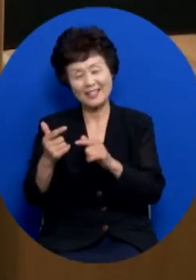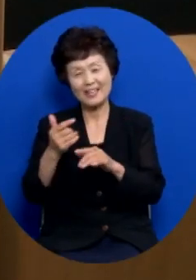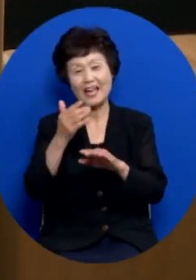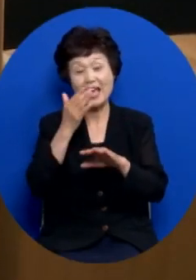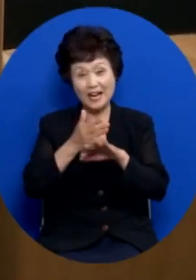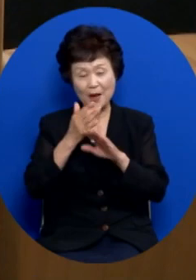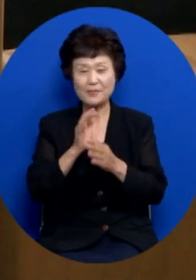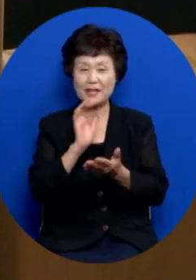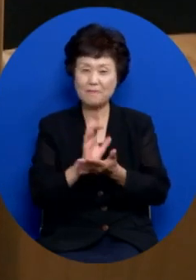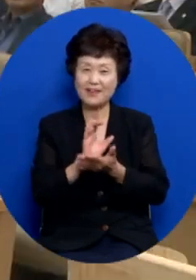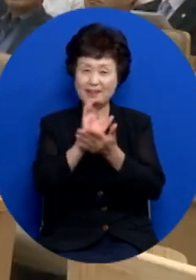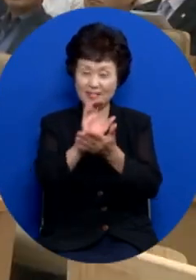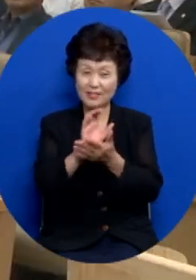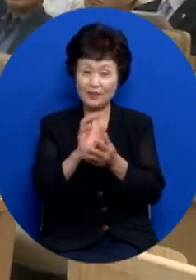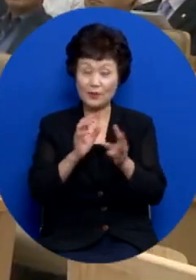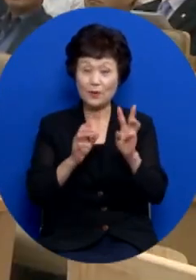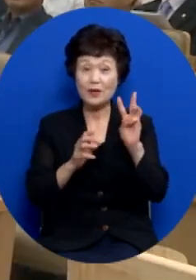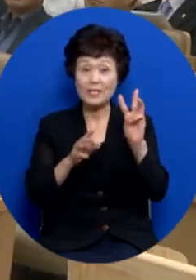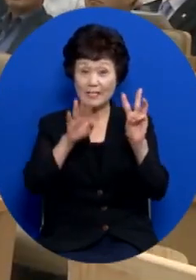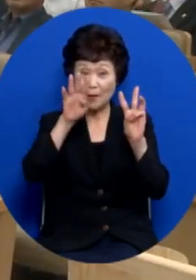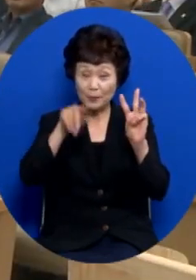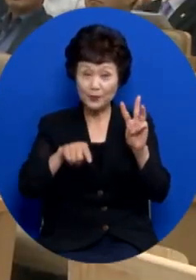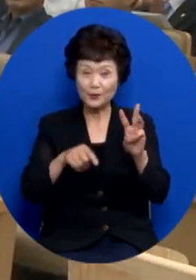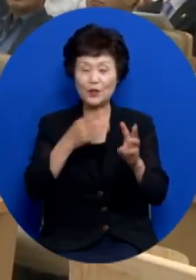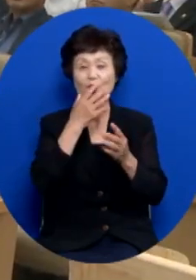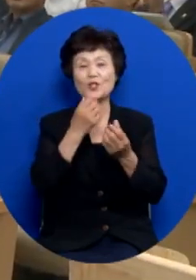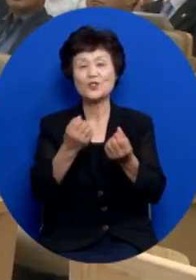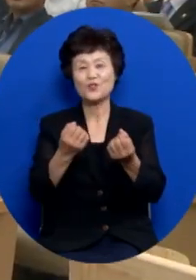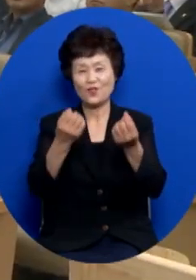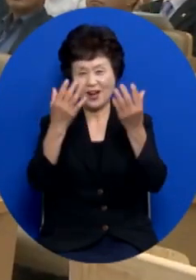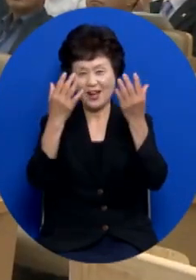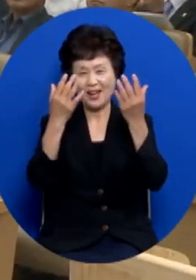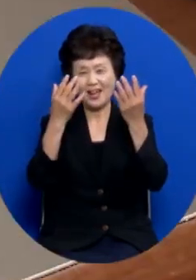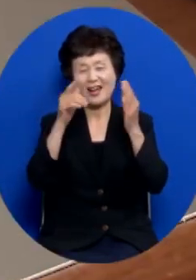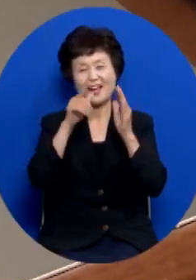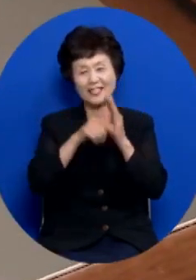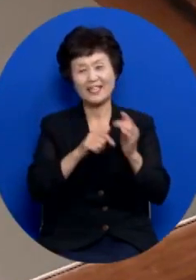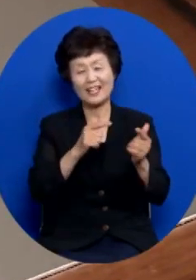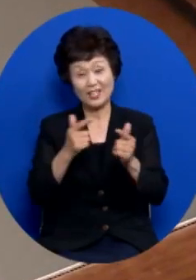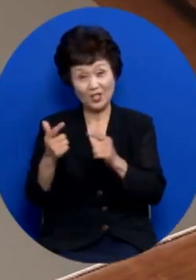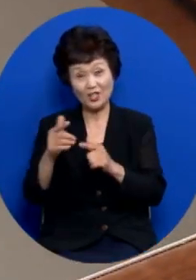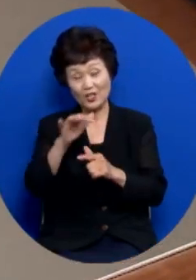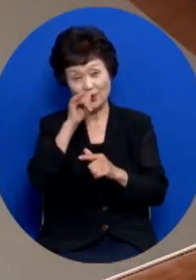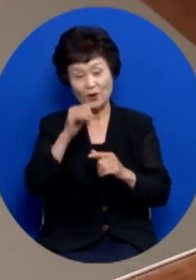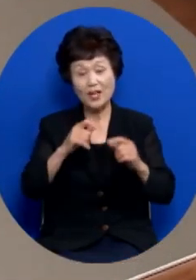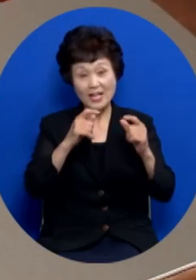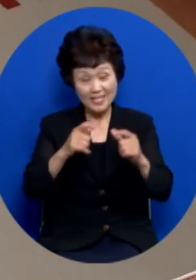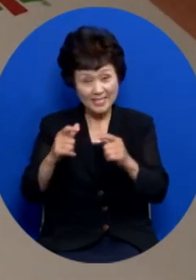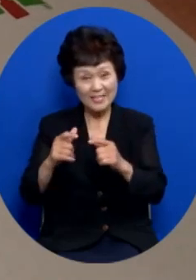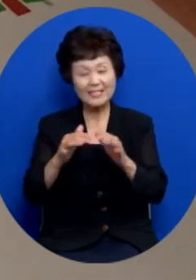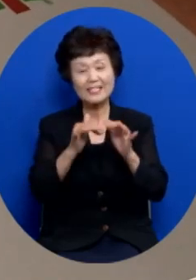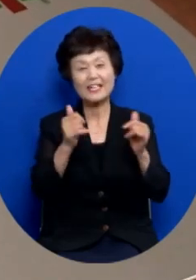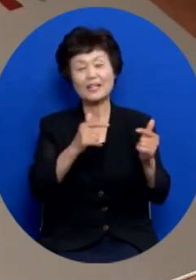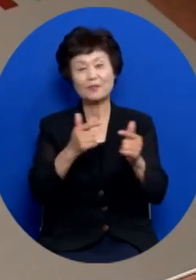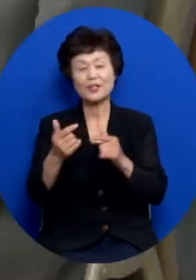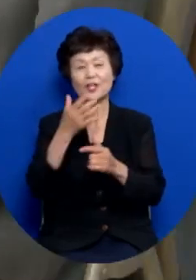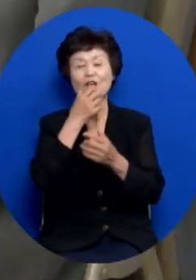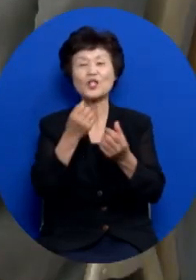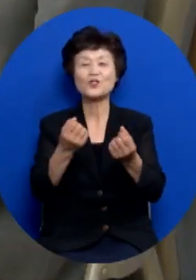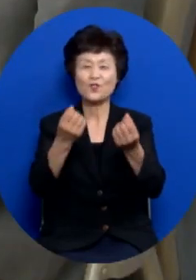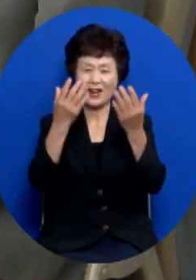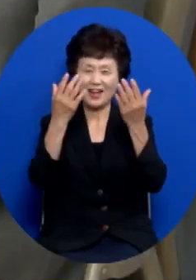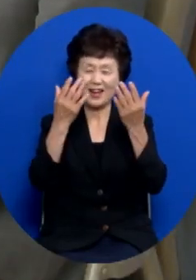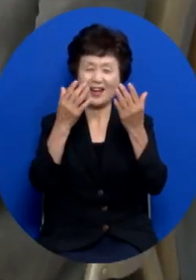드리고 3분은 또 우리 교회 축하의 의미를 담고 또 지역 주민들과 교회 인사들이 축사와 축하를